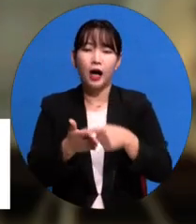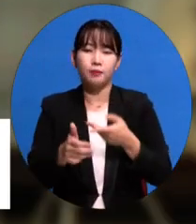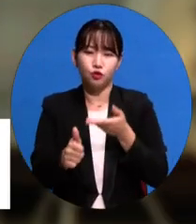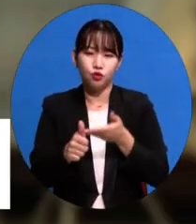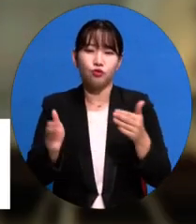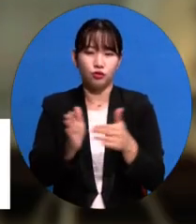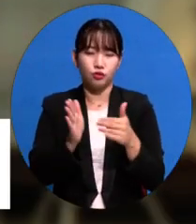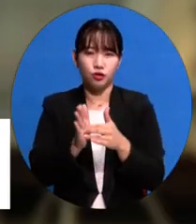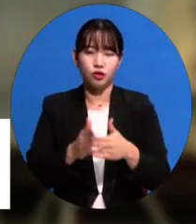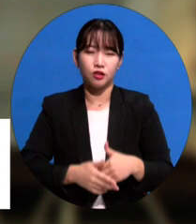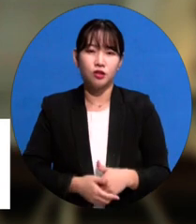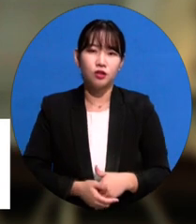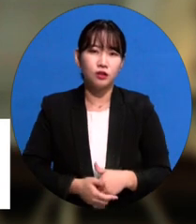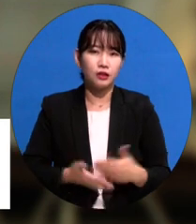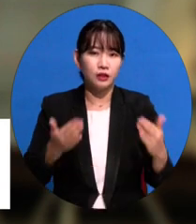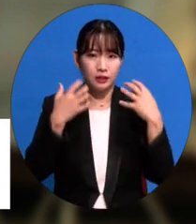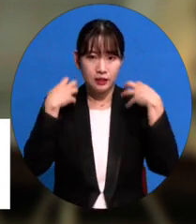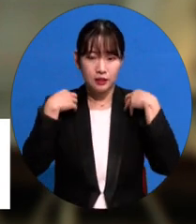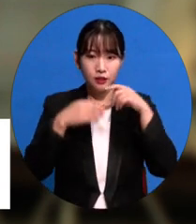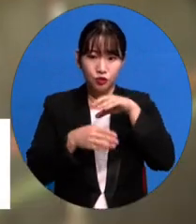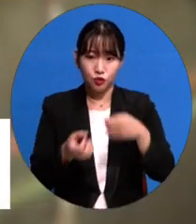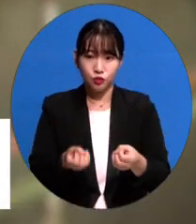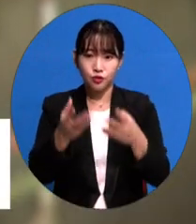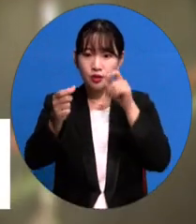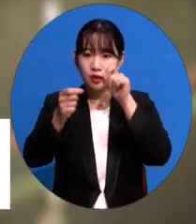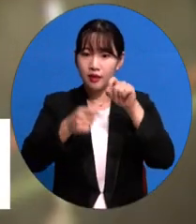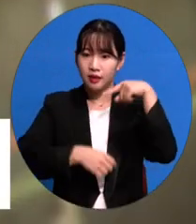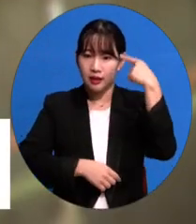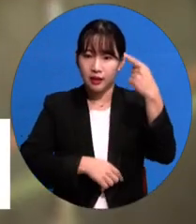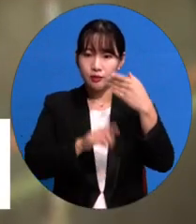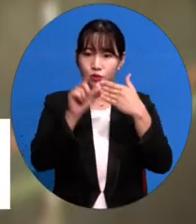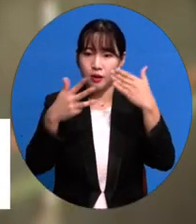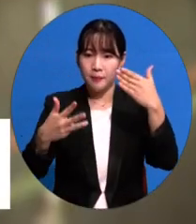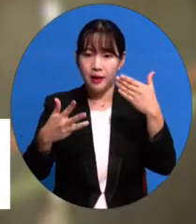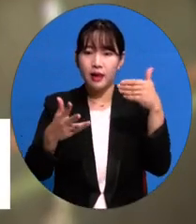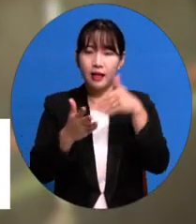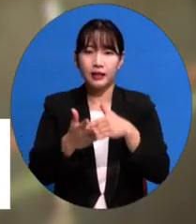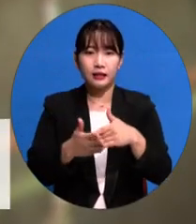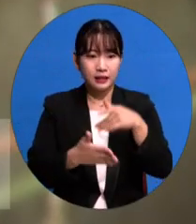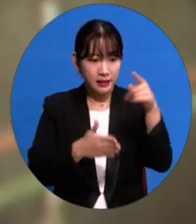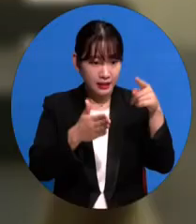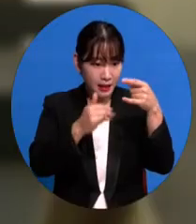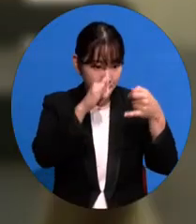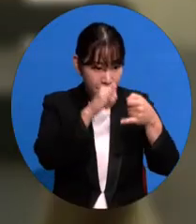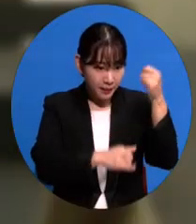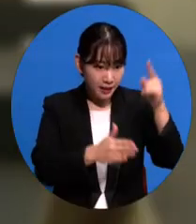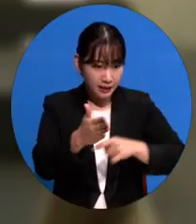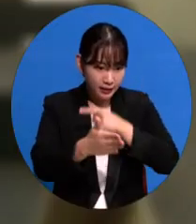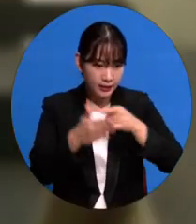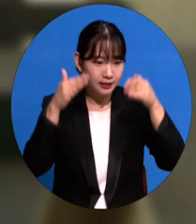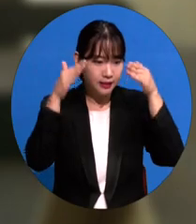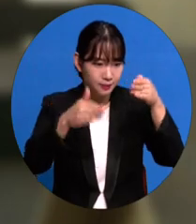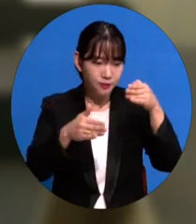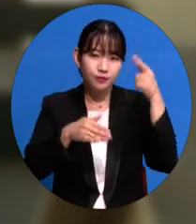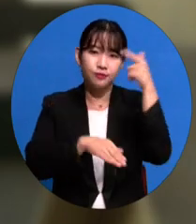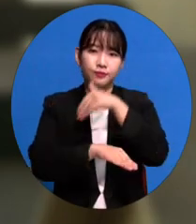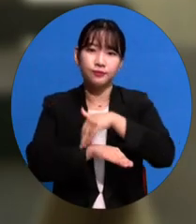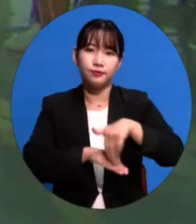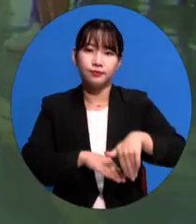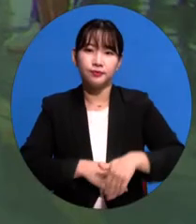그치고 있습니다. 노동청은 추석을 앞두고 다음 달 8일까지 체불 청산 집중 지도에 나설 계획입니다.